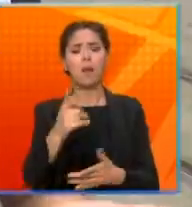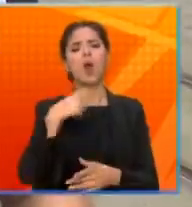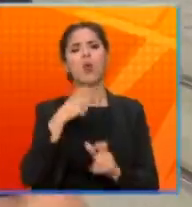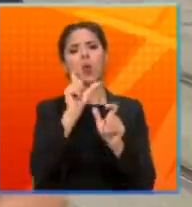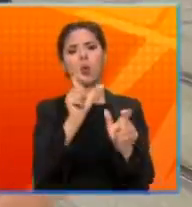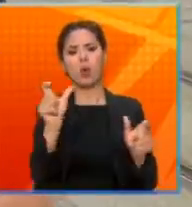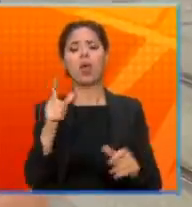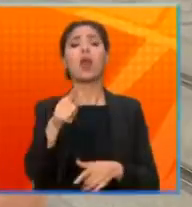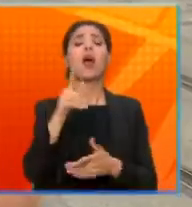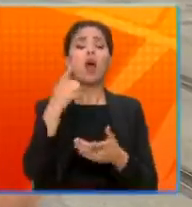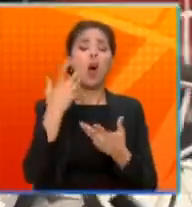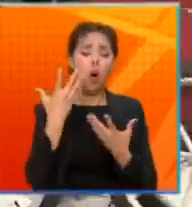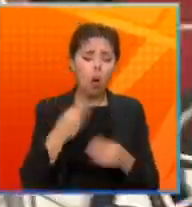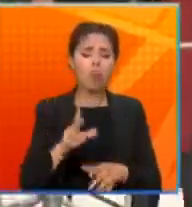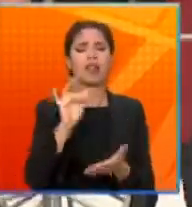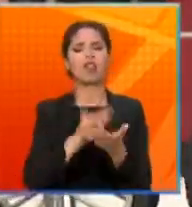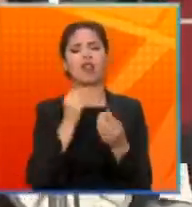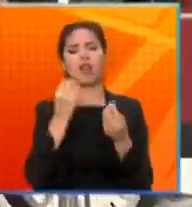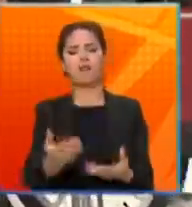Uyuyamıyorum bir türlü cezai işlem uyguladı zaten üç gün